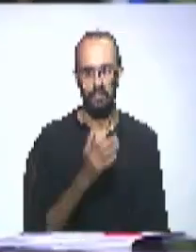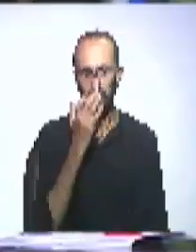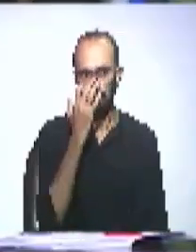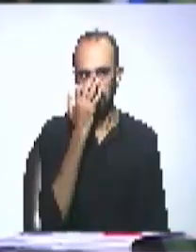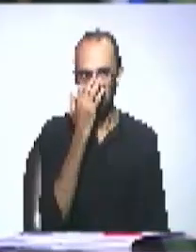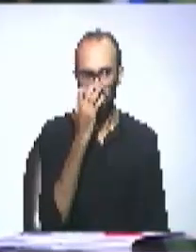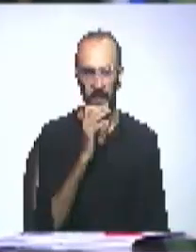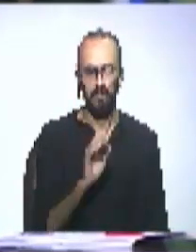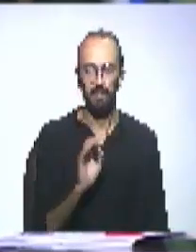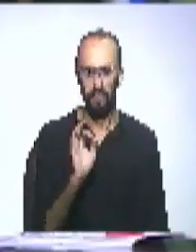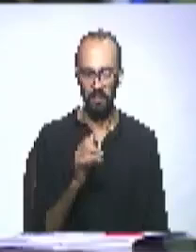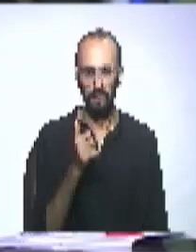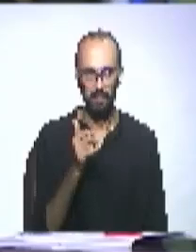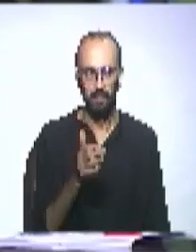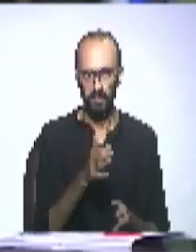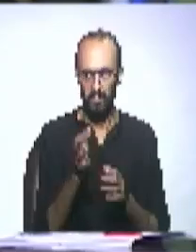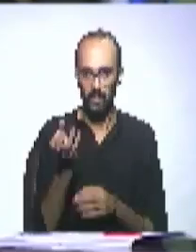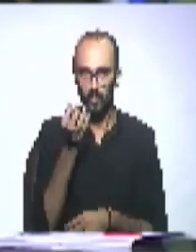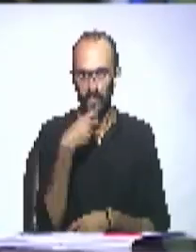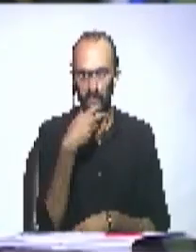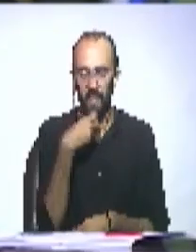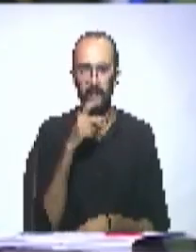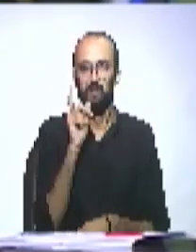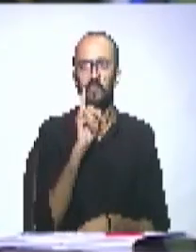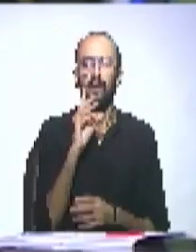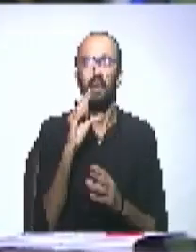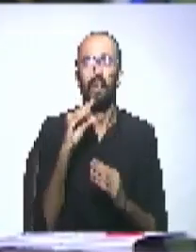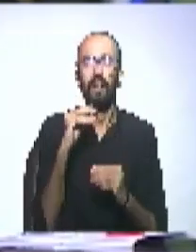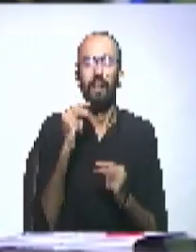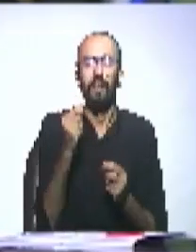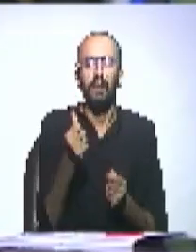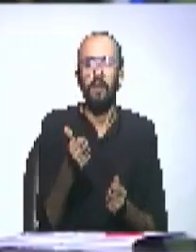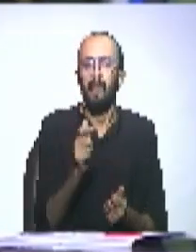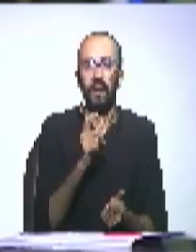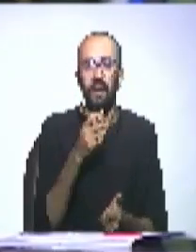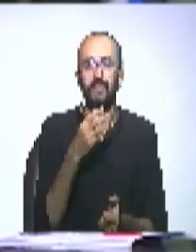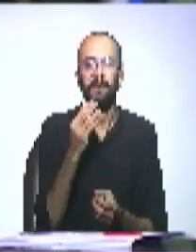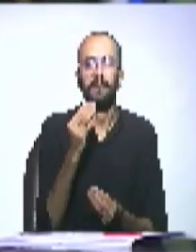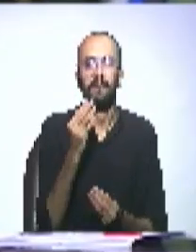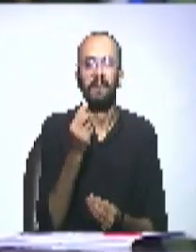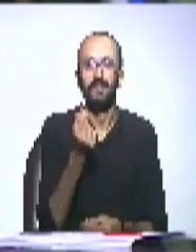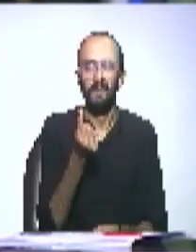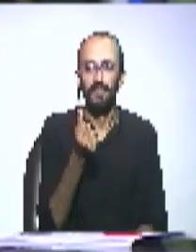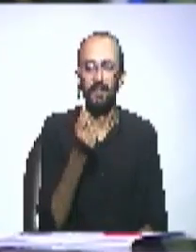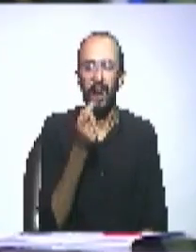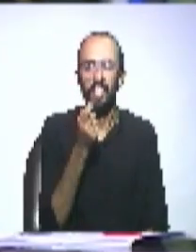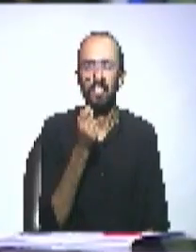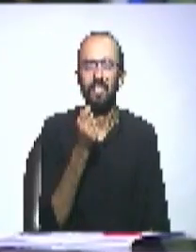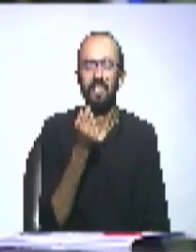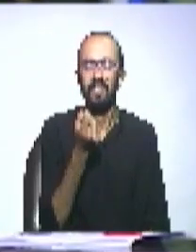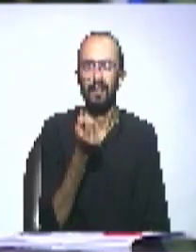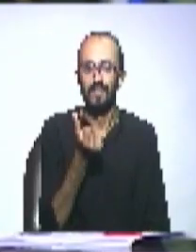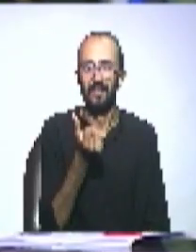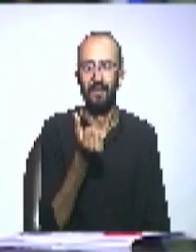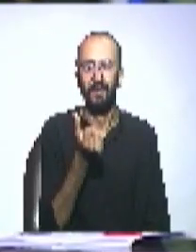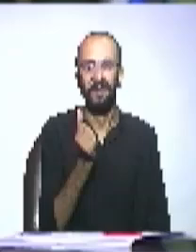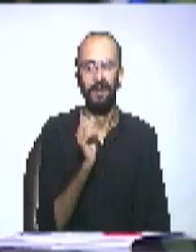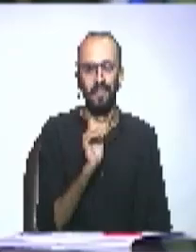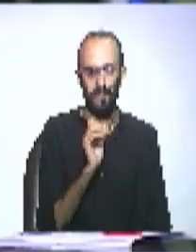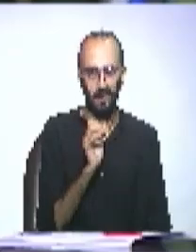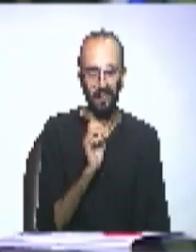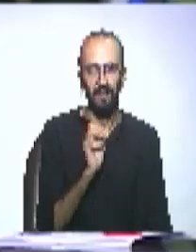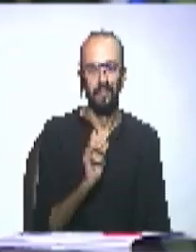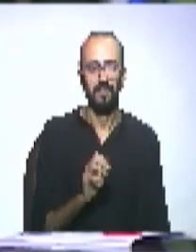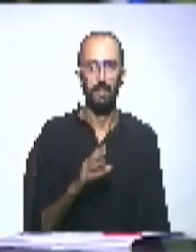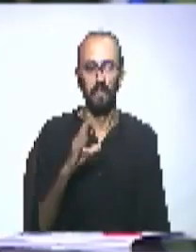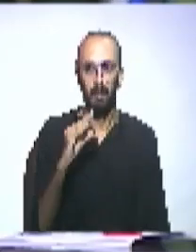معانا، انا كمان مش عايز التفاح يبقى مستوي مهري، انا عايزه يبقى فيه قرشه، يعني مع الفطيره بتبقى